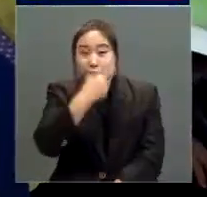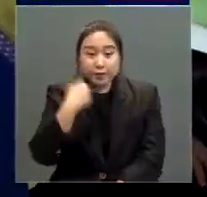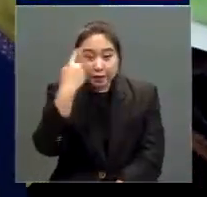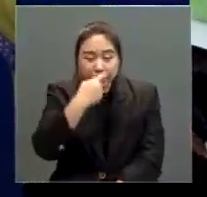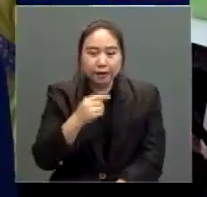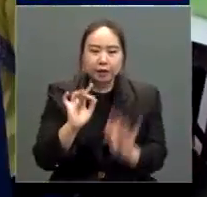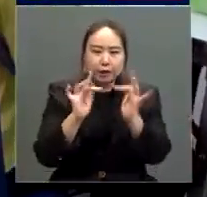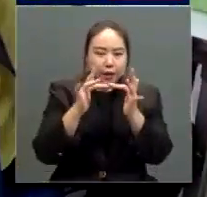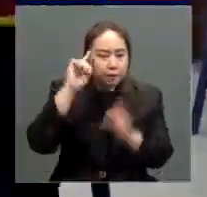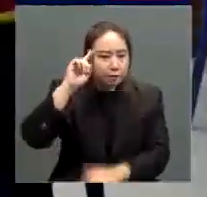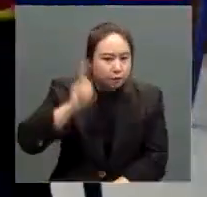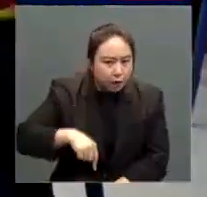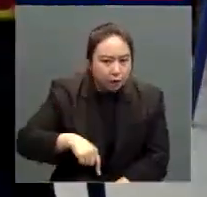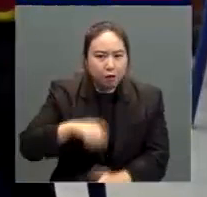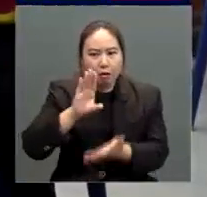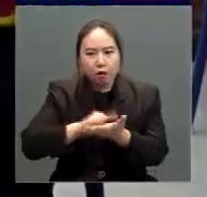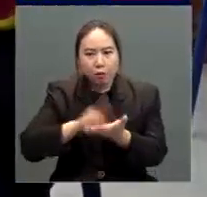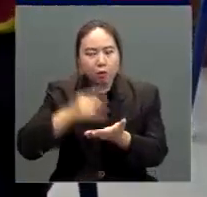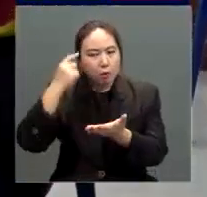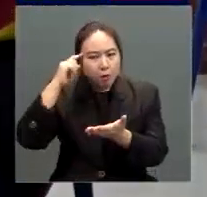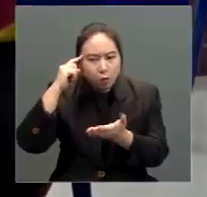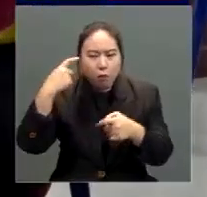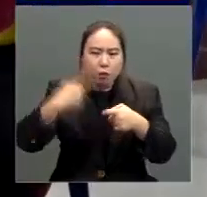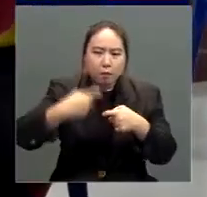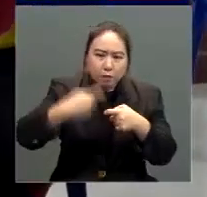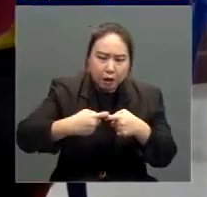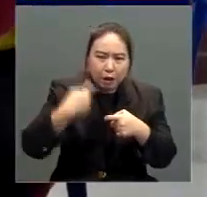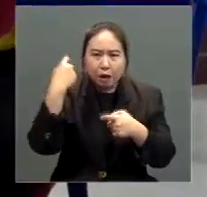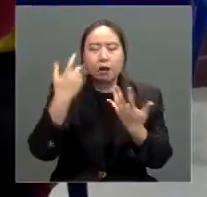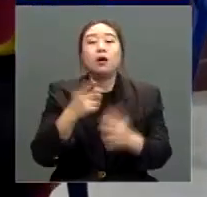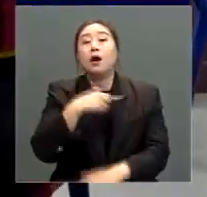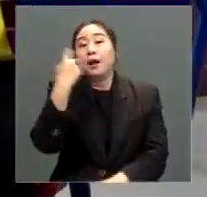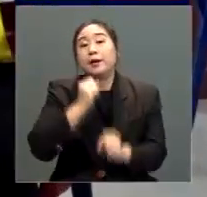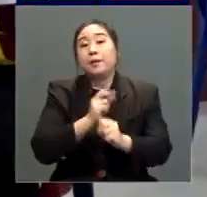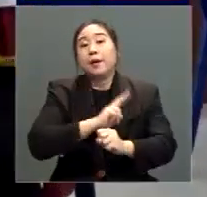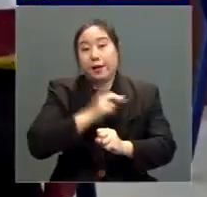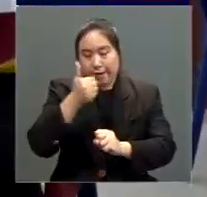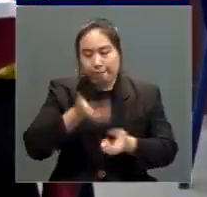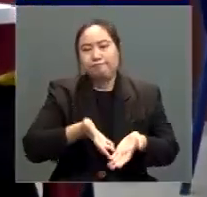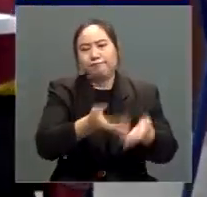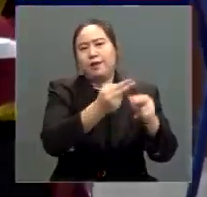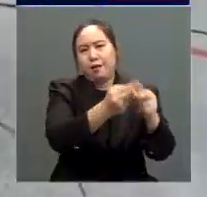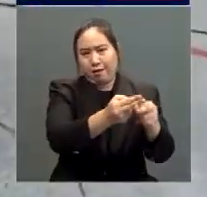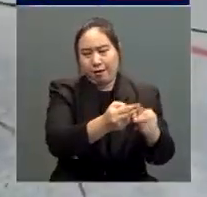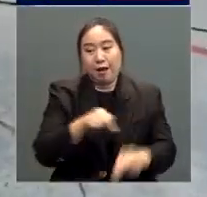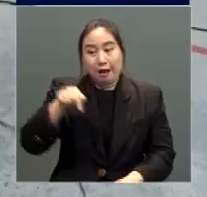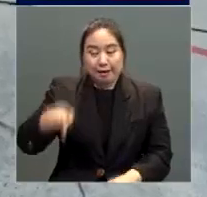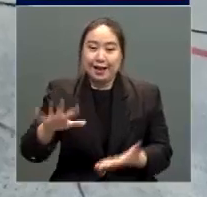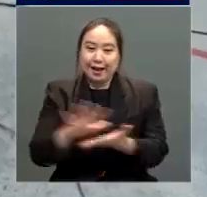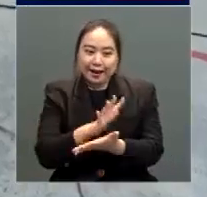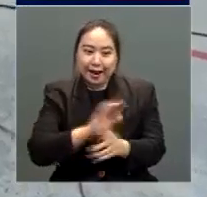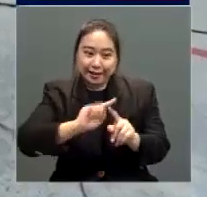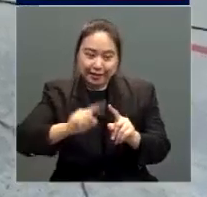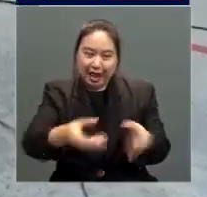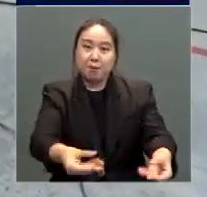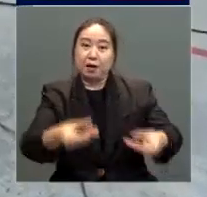จะใช้อินเทอร์เน็ตไม่เป็นกรอกข้อมูลลำบากนะคะคือใครที่ทำเองได้ให้ทำเองไม่ได้เป็นการเปิดจุดรับเอกสารใดๆทั้งสิ้นนะคะ